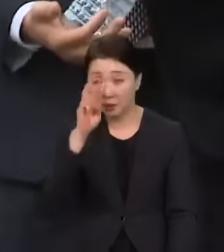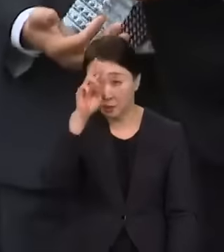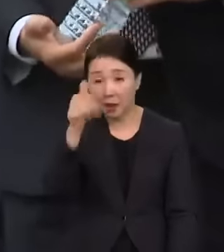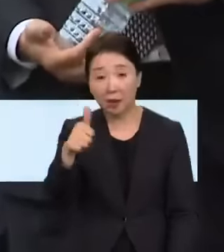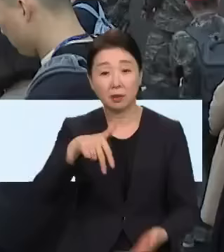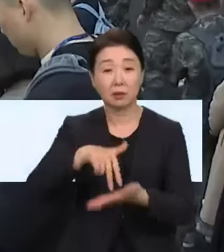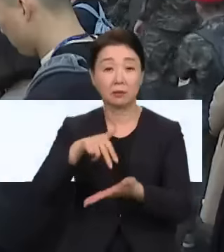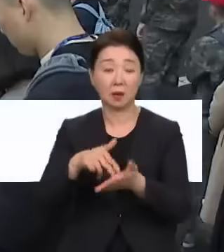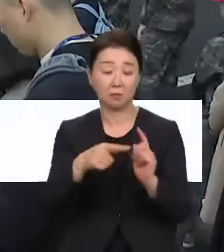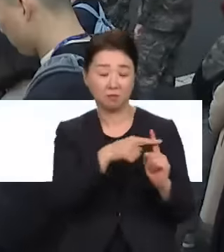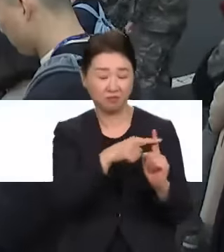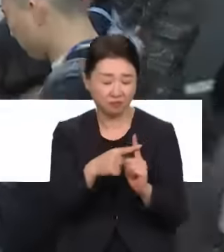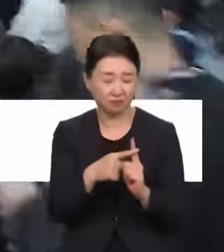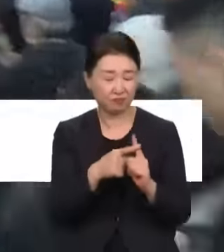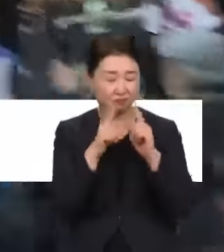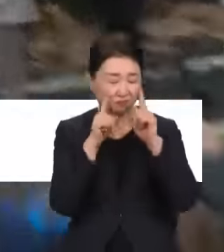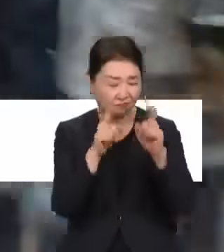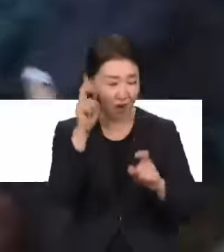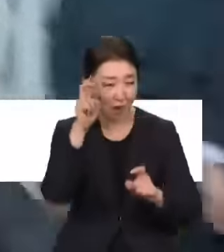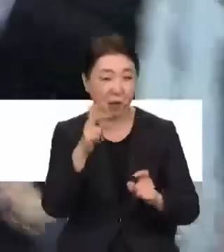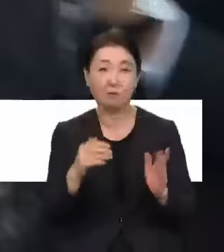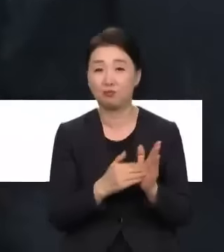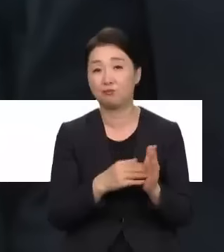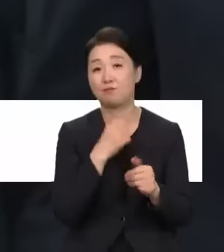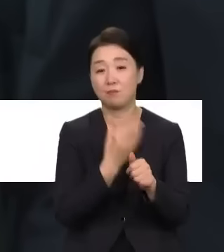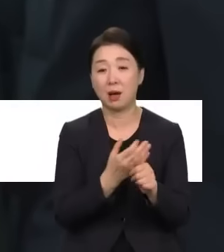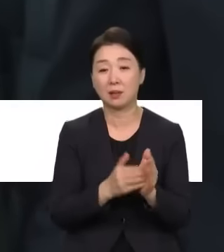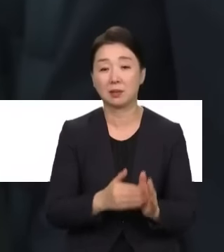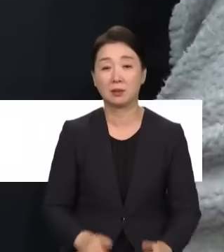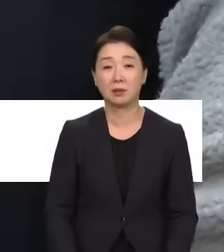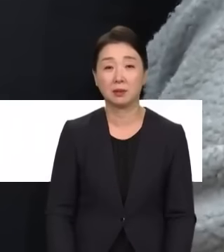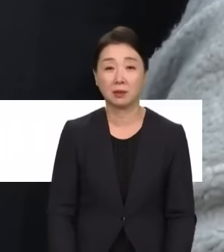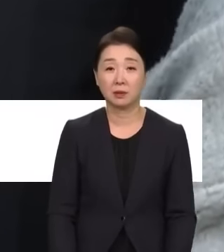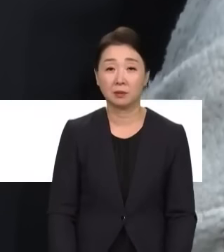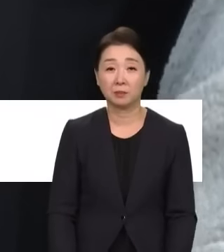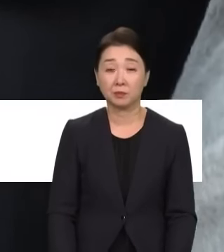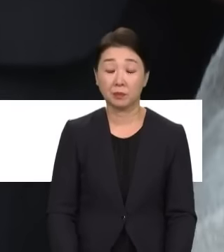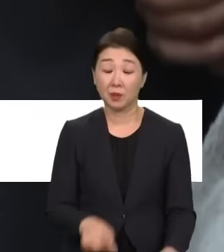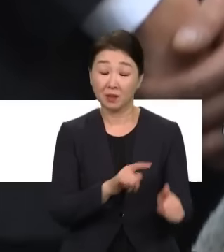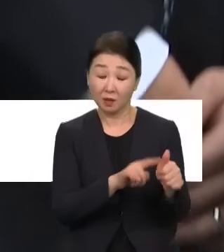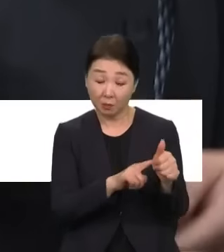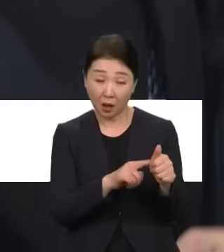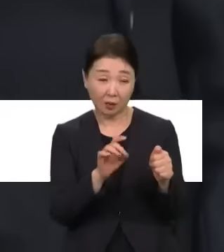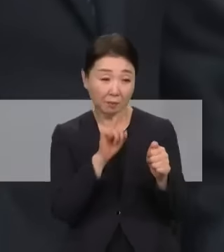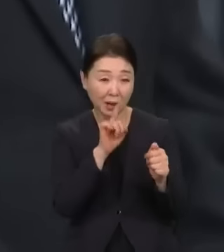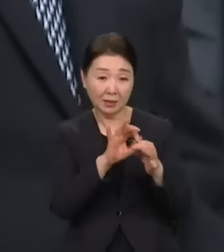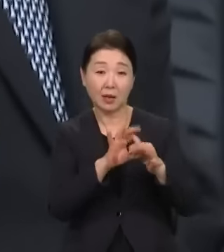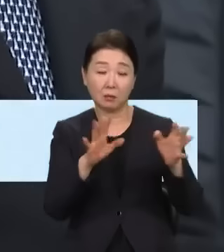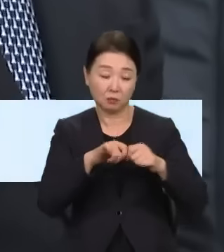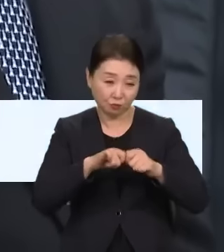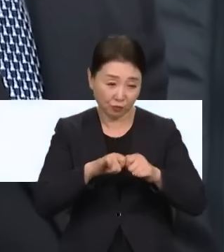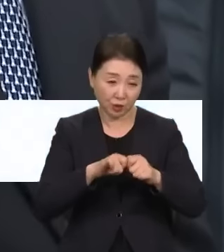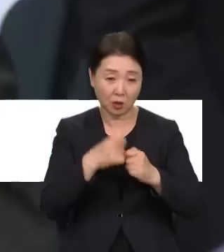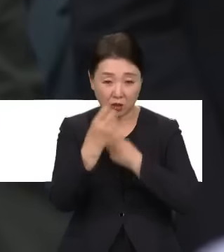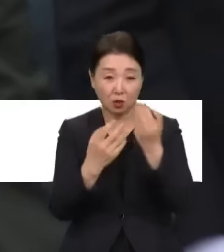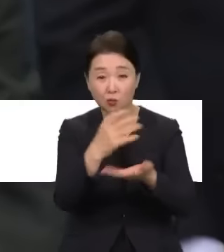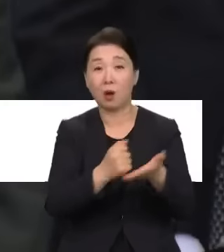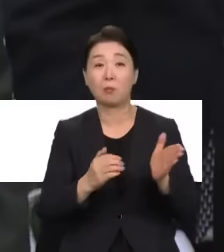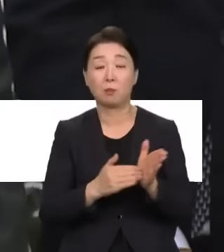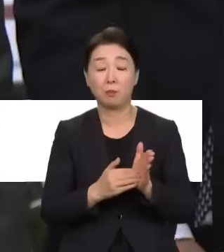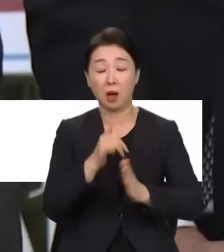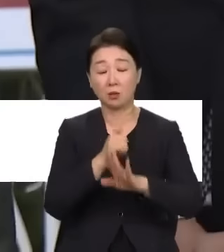측은 일방적인 추측일 뿐이라고 반박했습니다. 방첩부대장의 말과 상관없이 구체적인 진술이 확보됐기 때문에